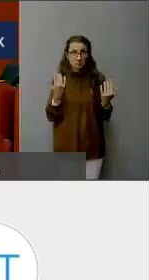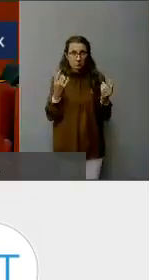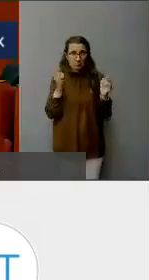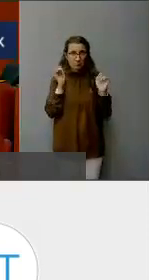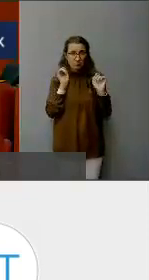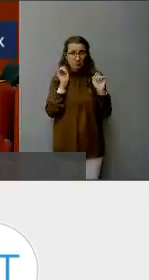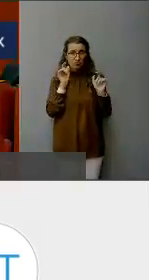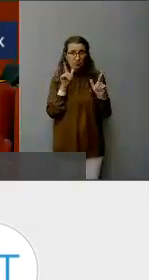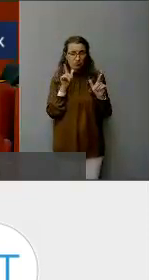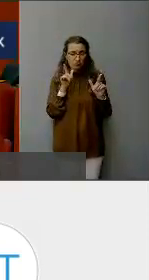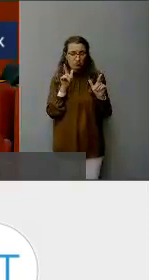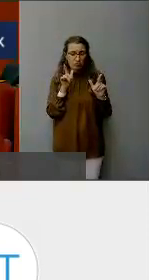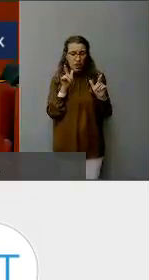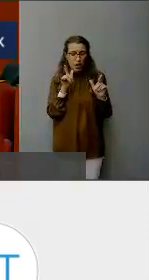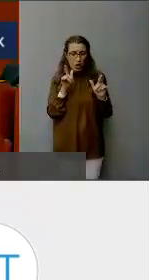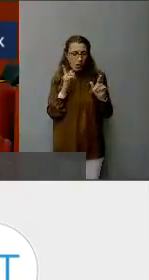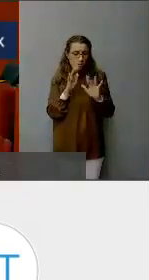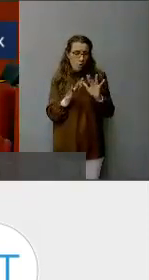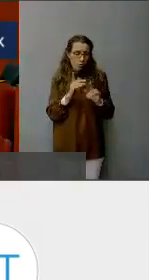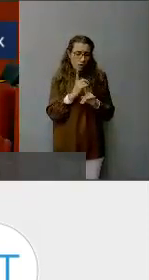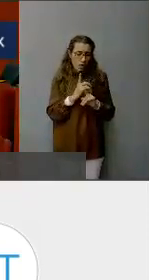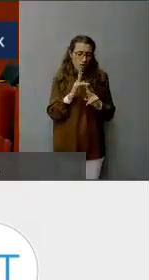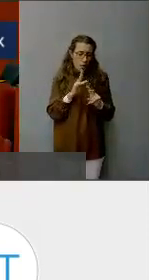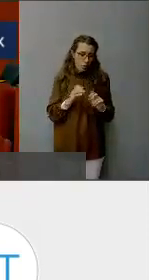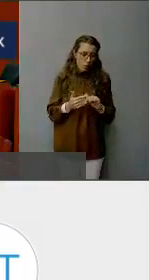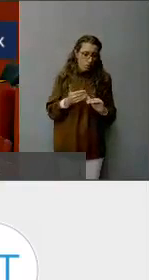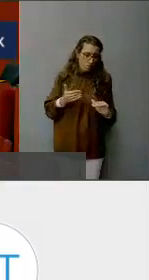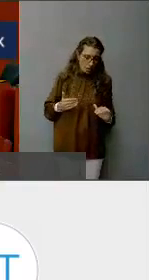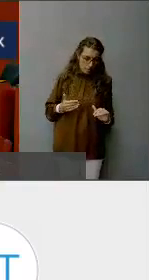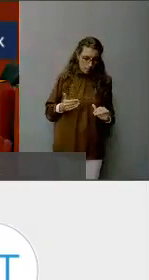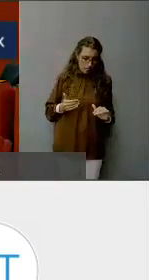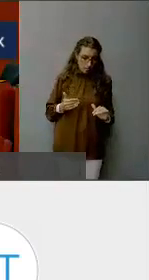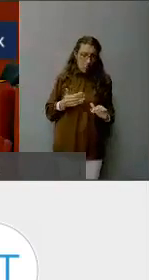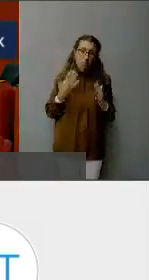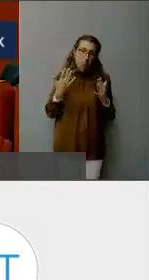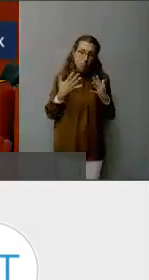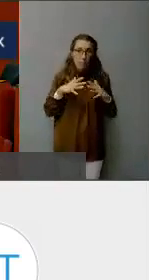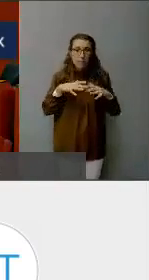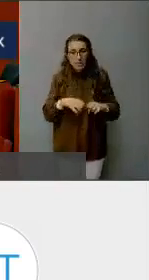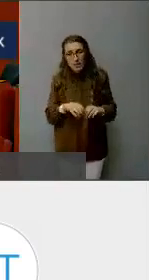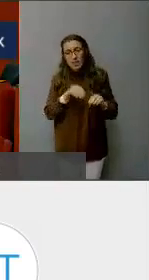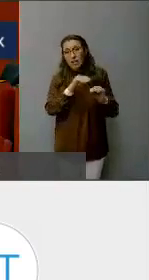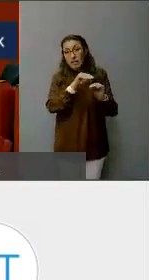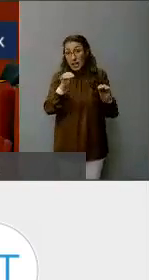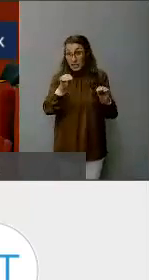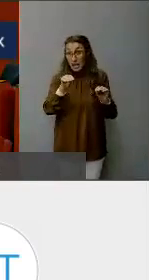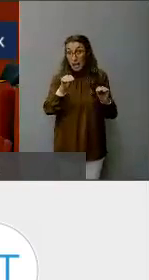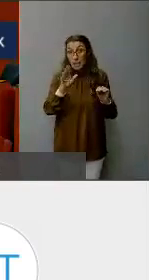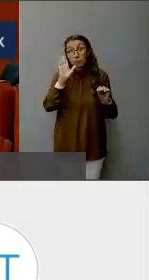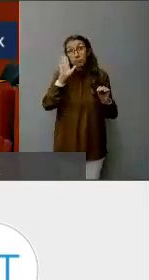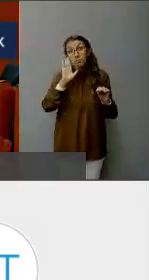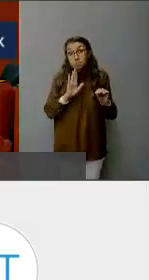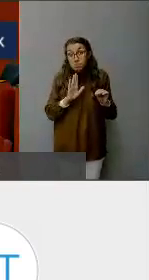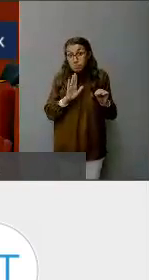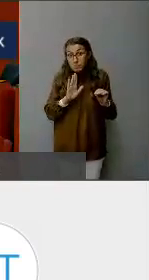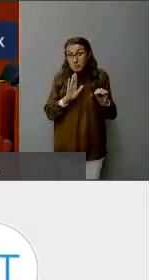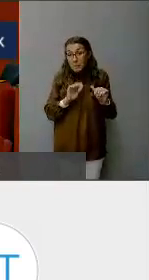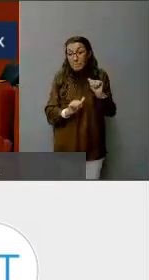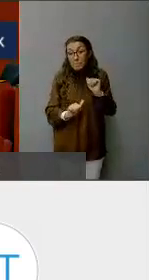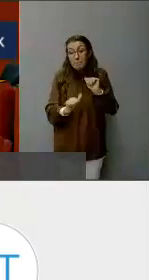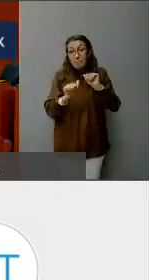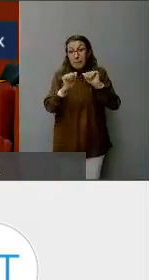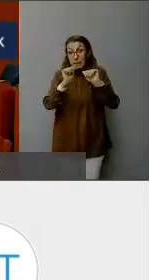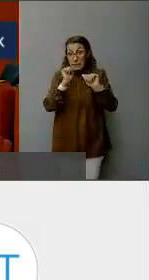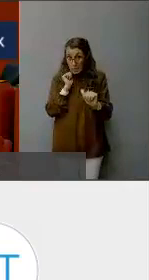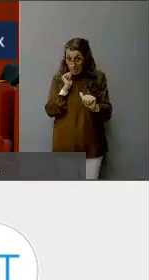contraddittorio non è corretto e nelle impegnative concluso chiediamo di predisporre preventivamente per dimostrare